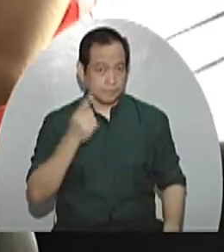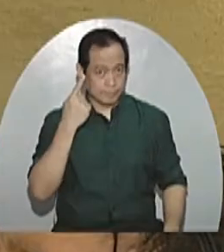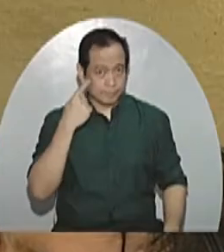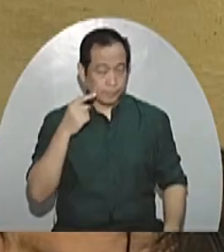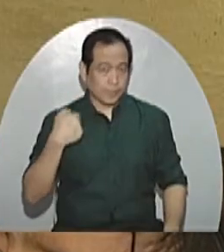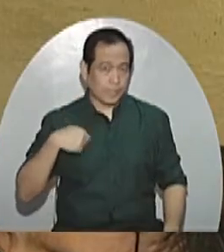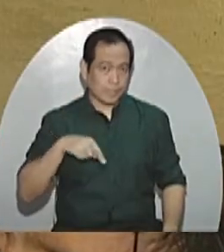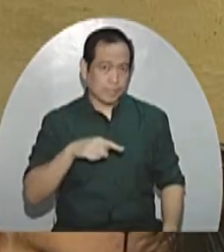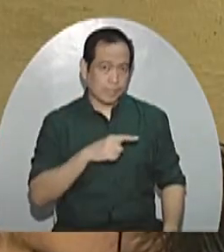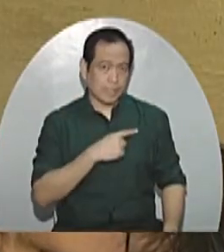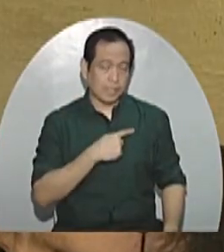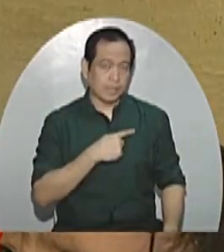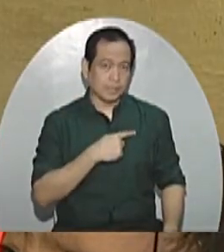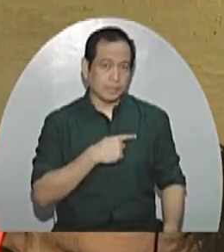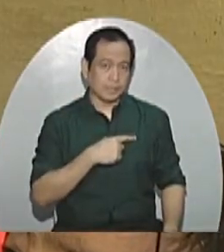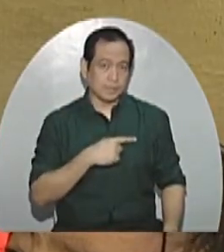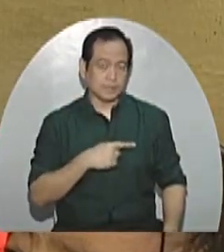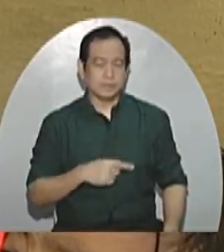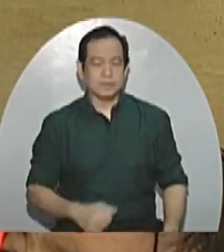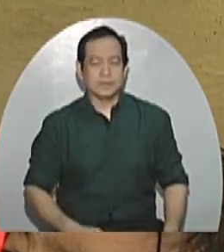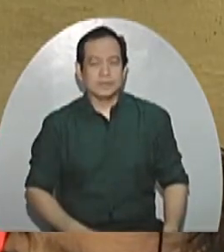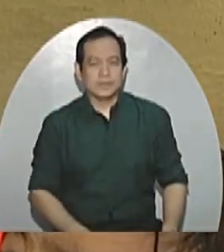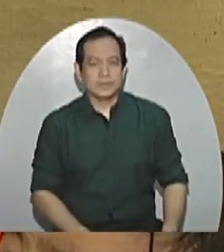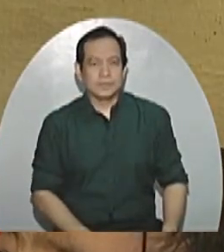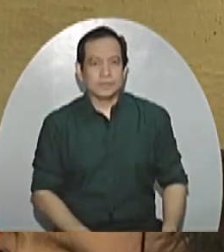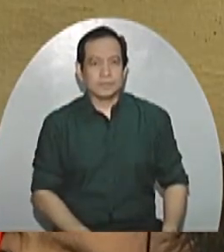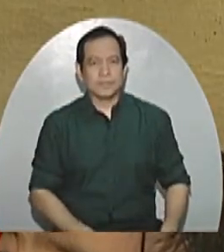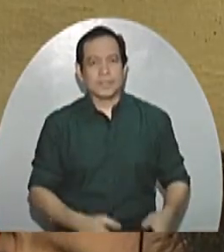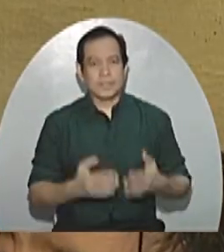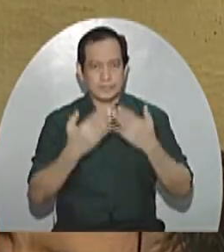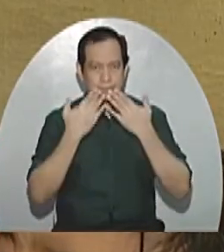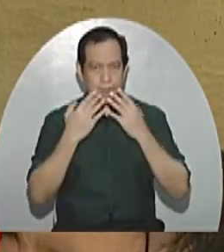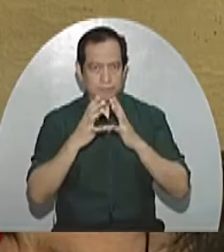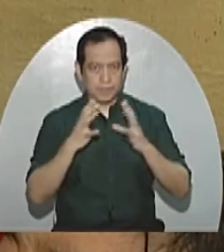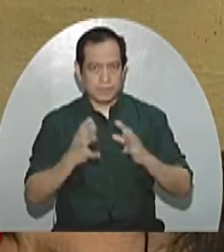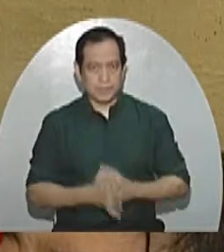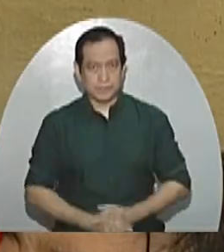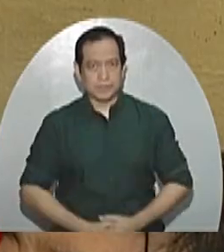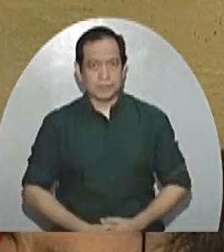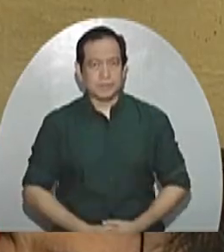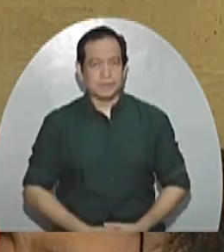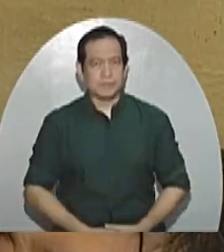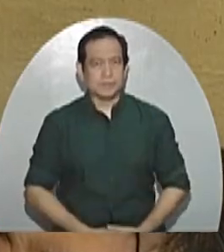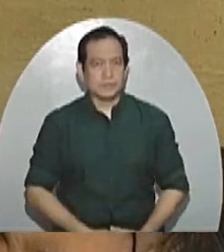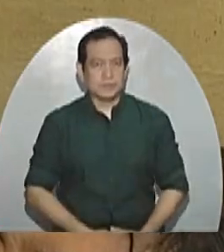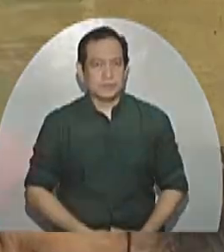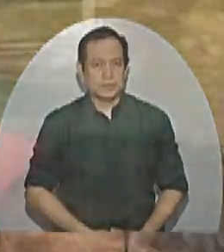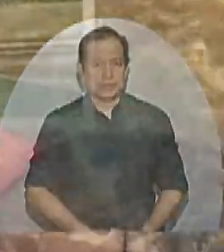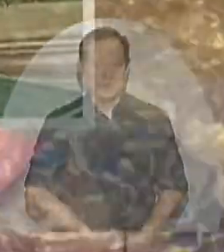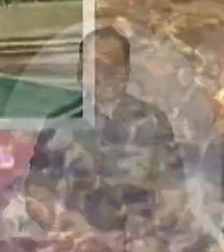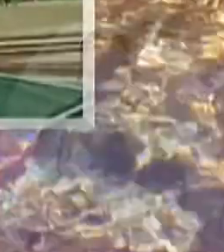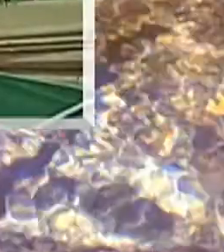Hindi pa rin po sapat na magtinulong nila sa akin. Salamat.